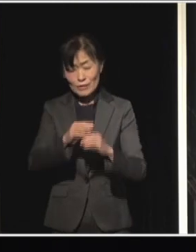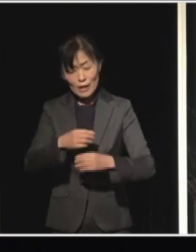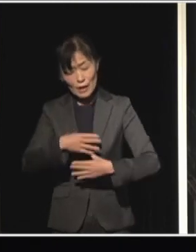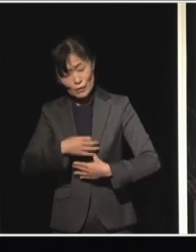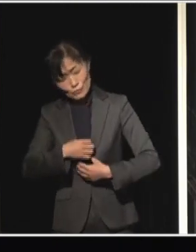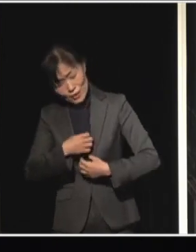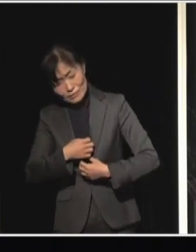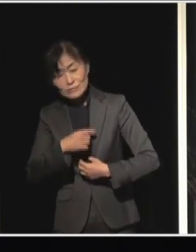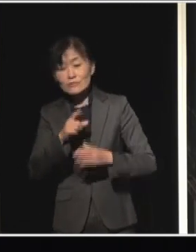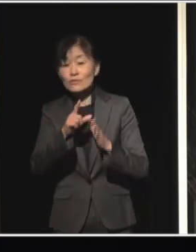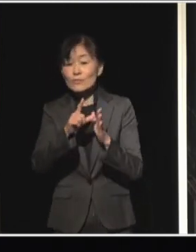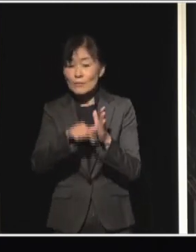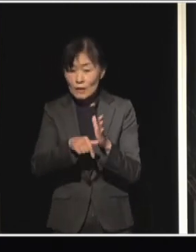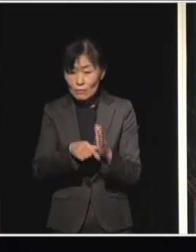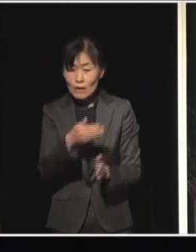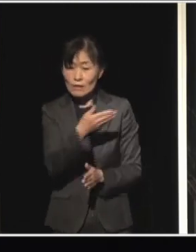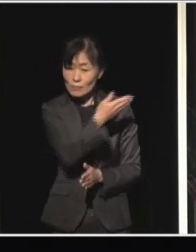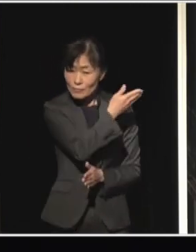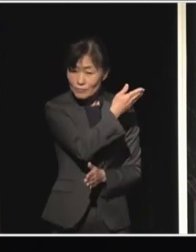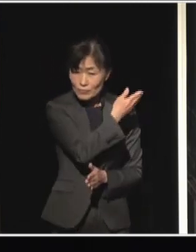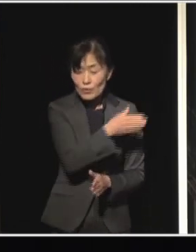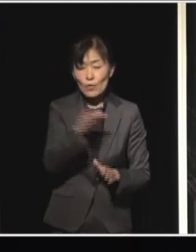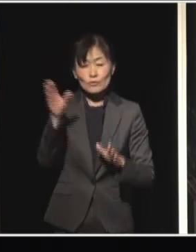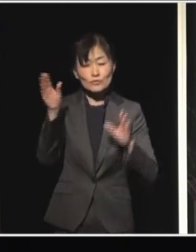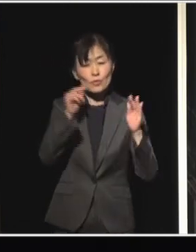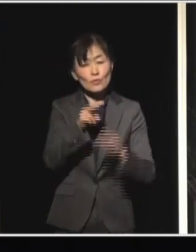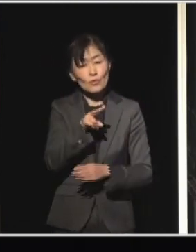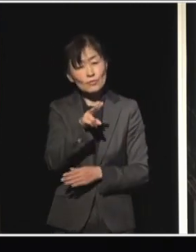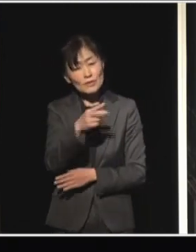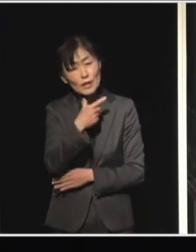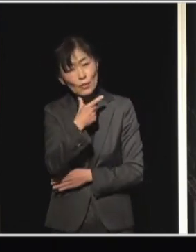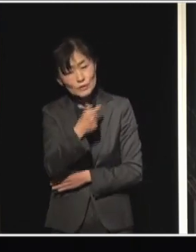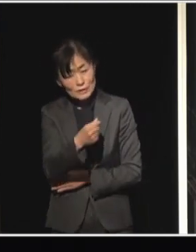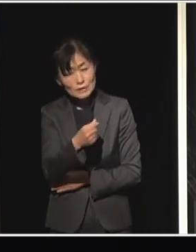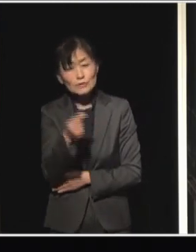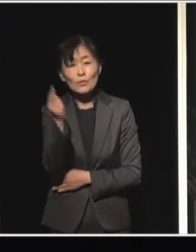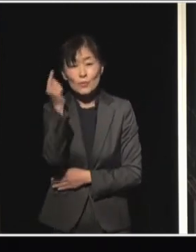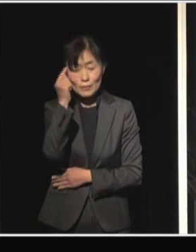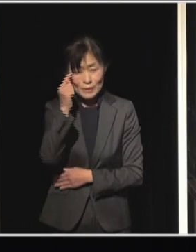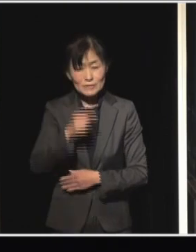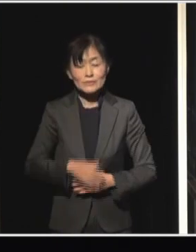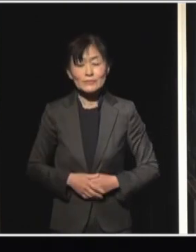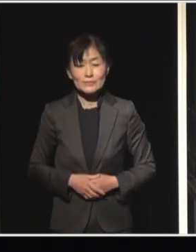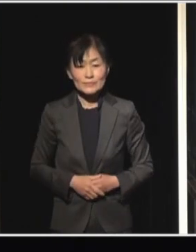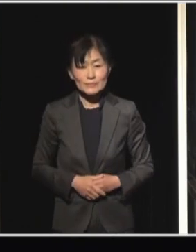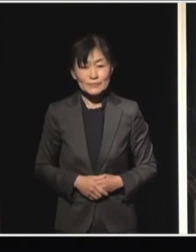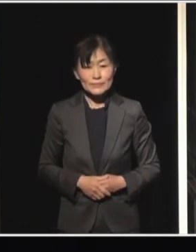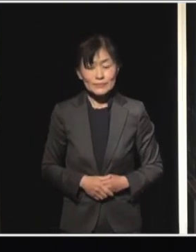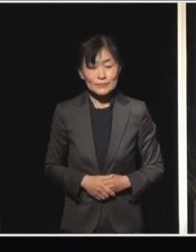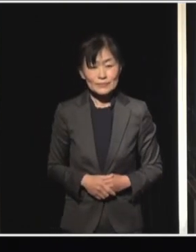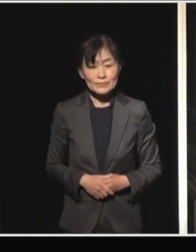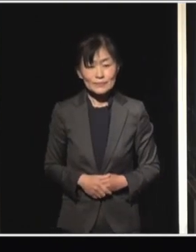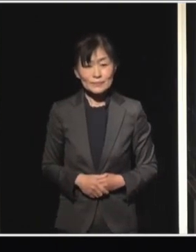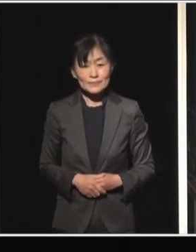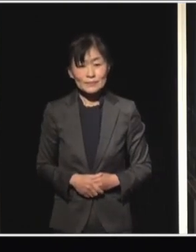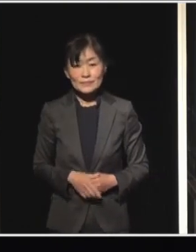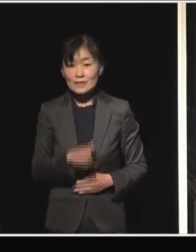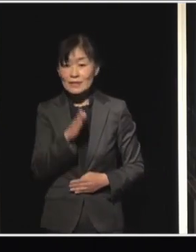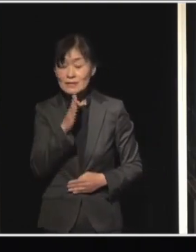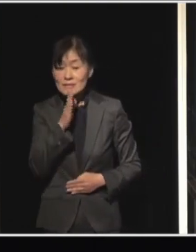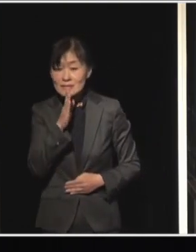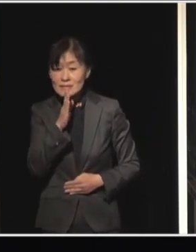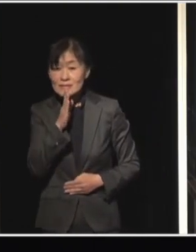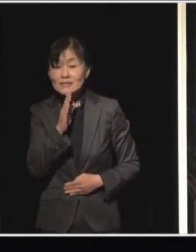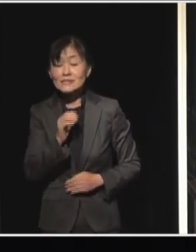んですよぜひこういったところの情報を見て頂ければというふうに思いますでは者実際学会